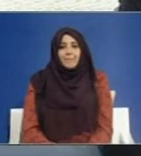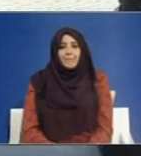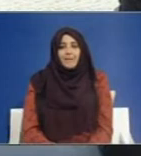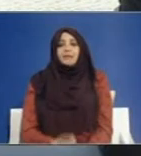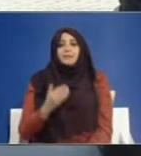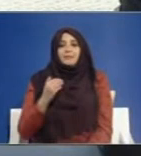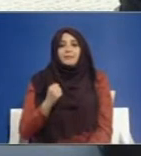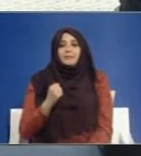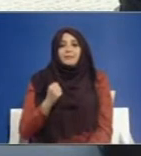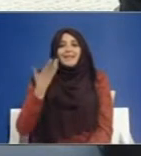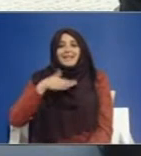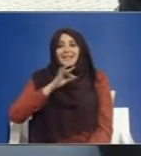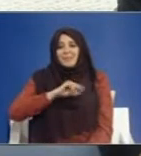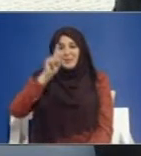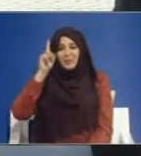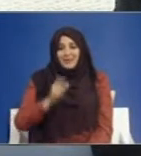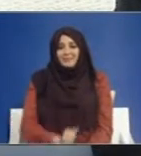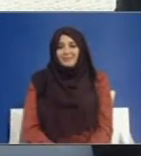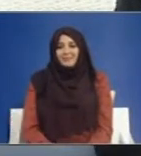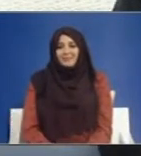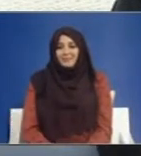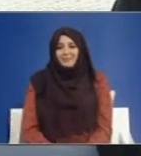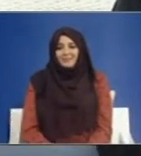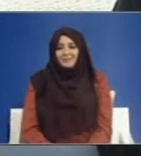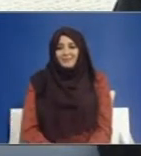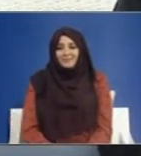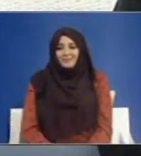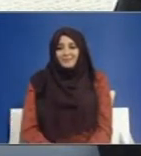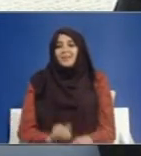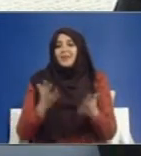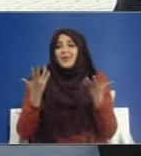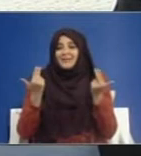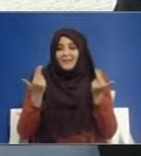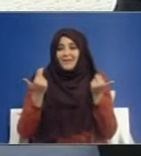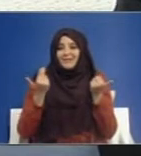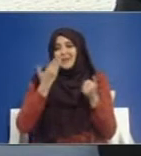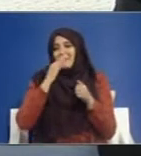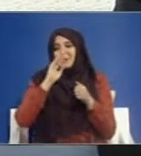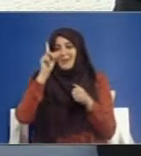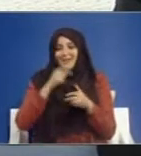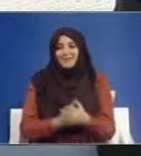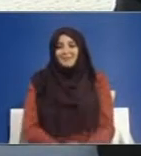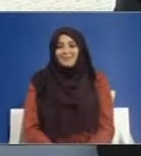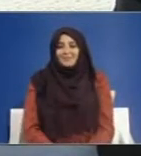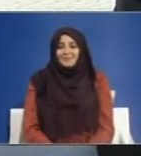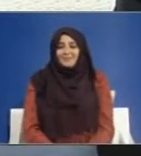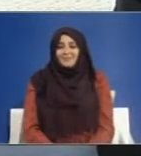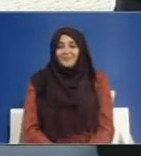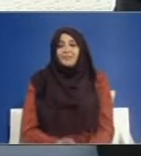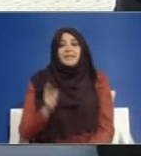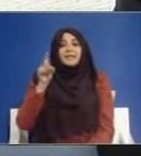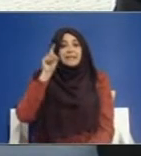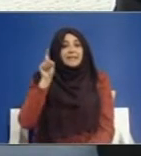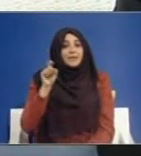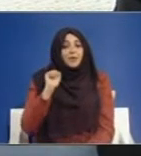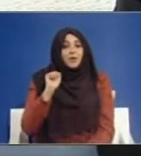شيخنا السؤال. السلام عليكم. وعليك السلام ورحمة الله. أهلا بك شفيقة تفضلي. وشاكم لا بأس الحمد لله يا ربي. الحمد لله. أخوي عندي